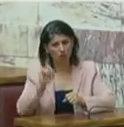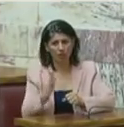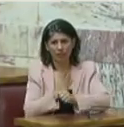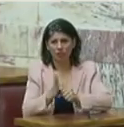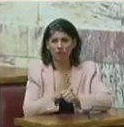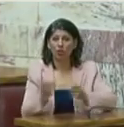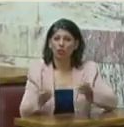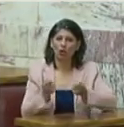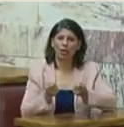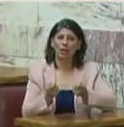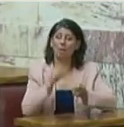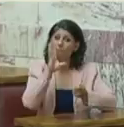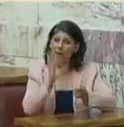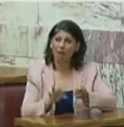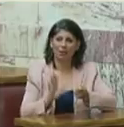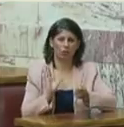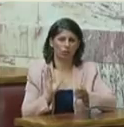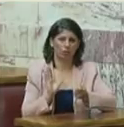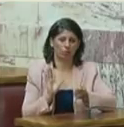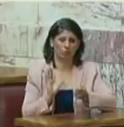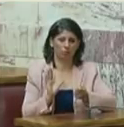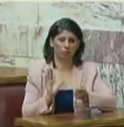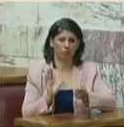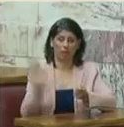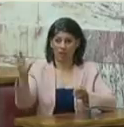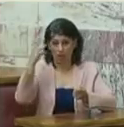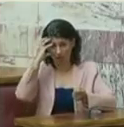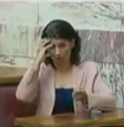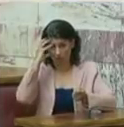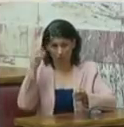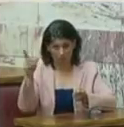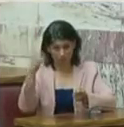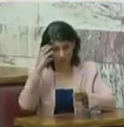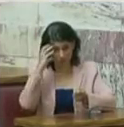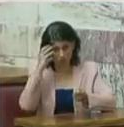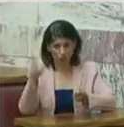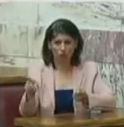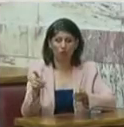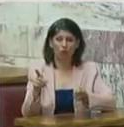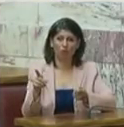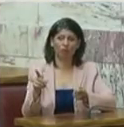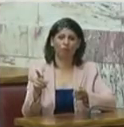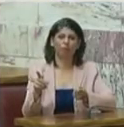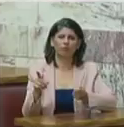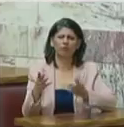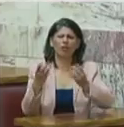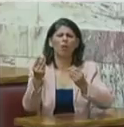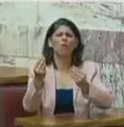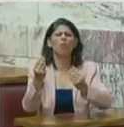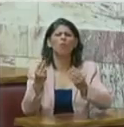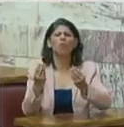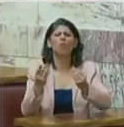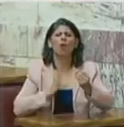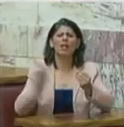κάνετε πραγματικότητα. Να σας θυμίσω τα καλέσματα στελεχών σας που